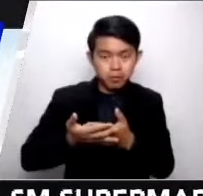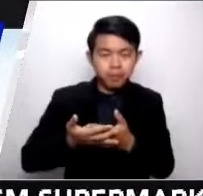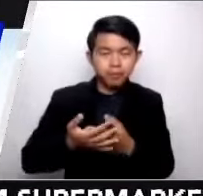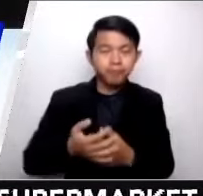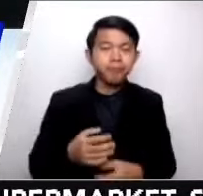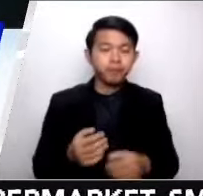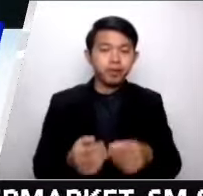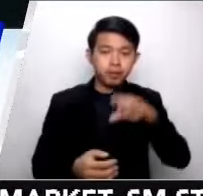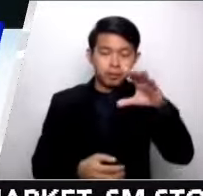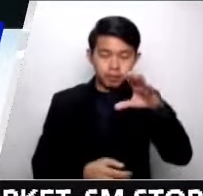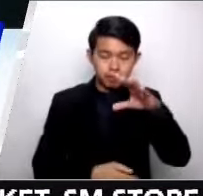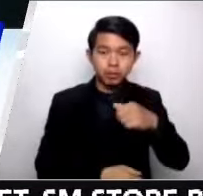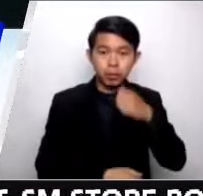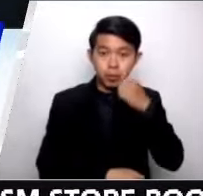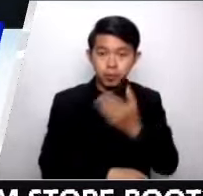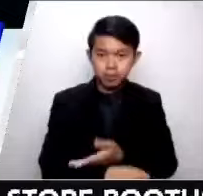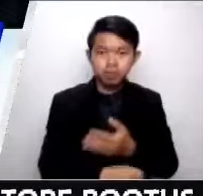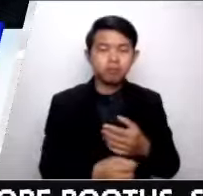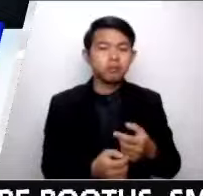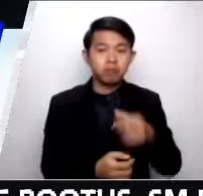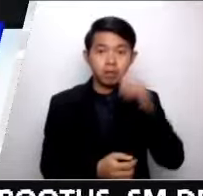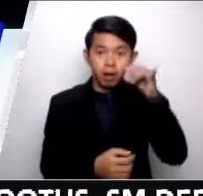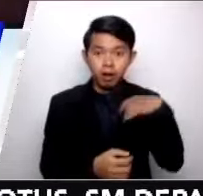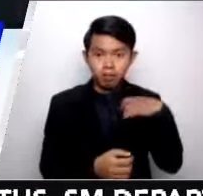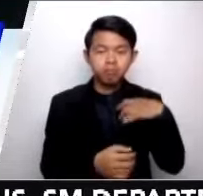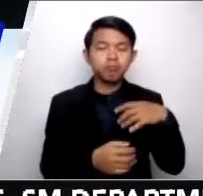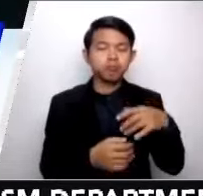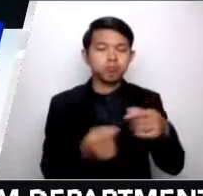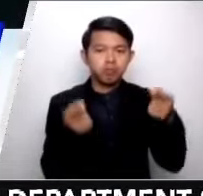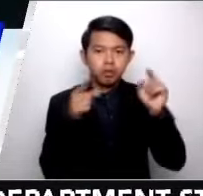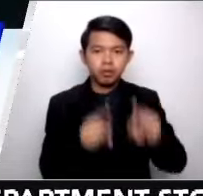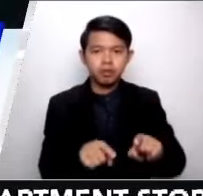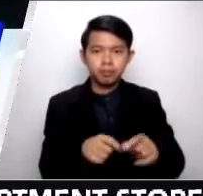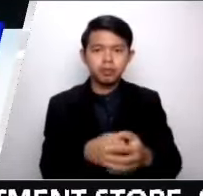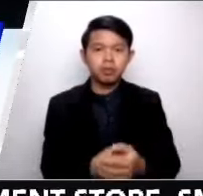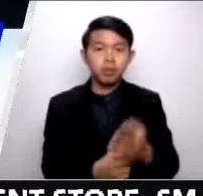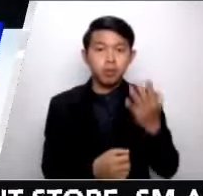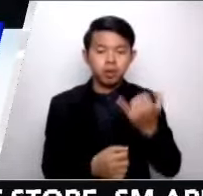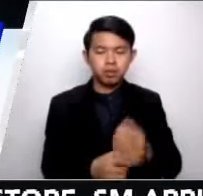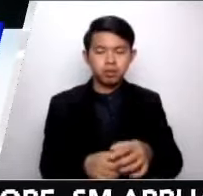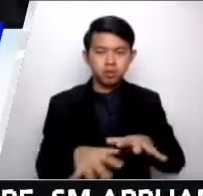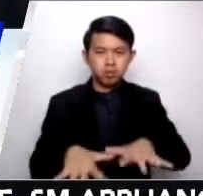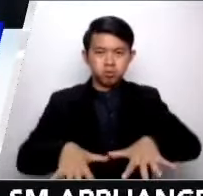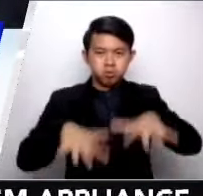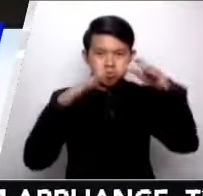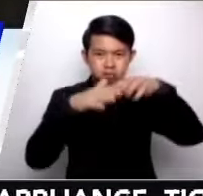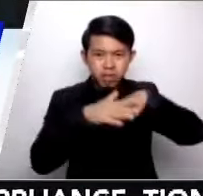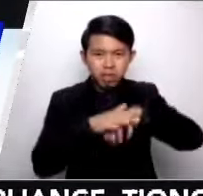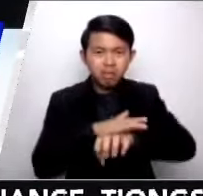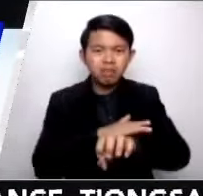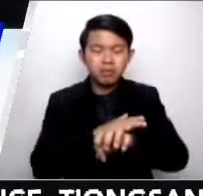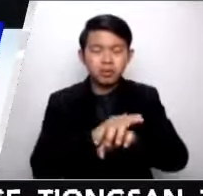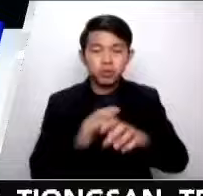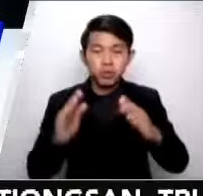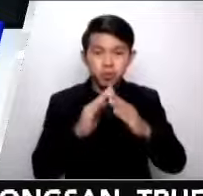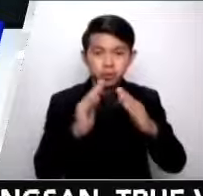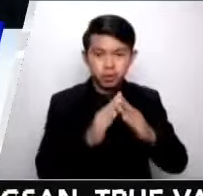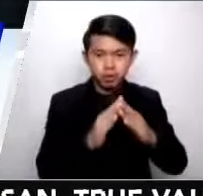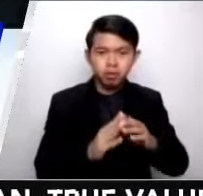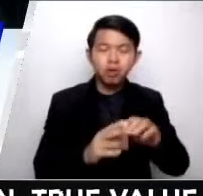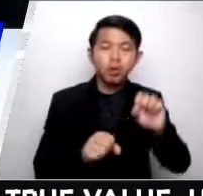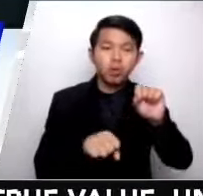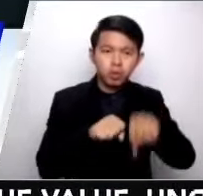ng bagyo kahapon. Kwento ng uploader, pumasok ang tubig baha sa unang palapag ng kanilang bahay kaya sa bubong na dumaan ang